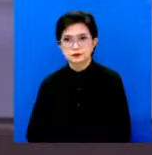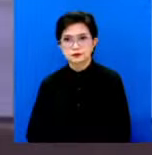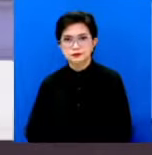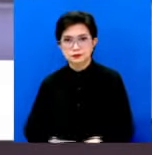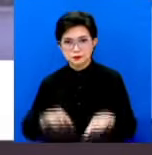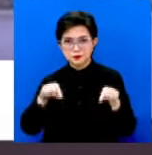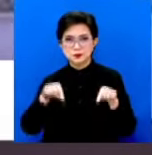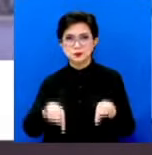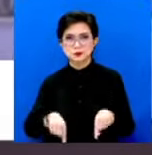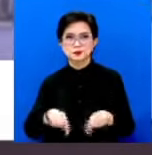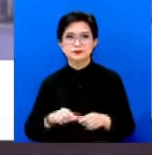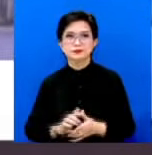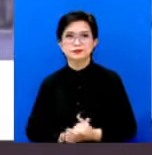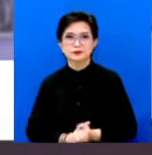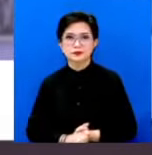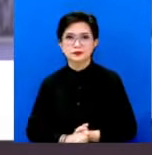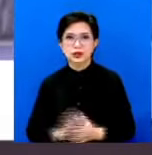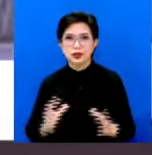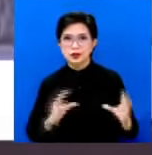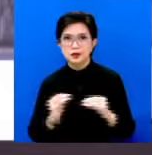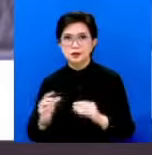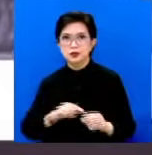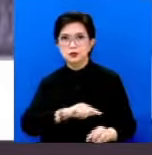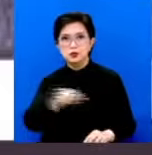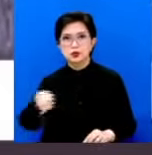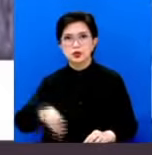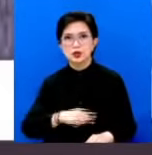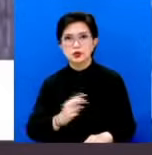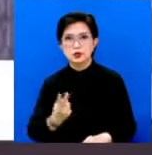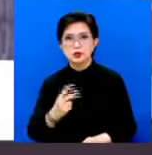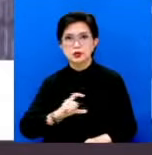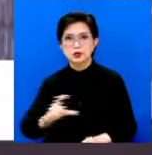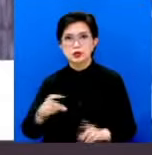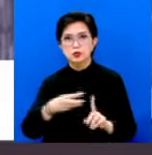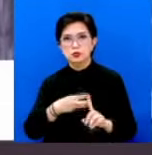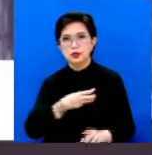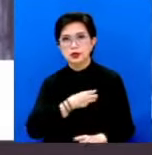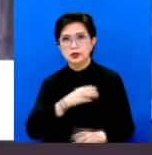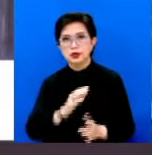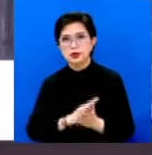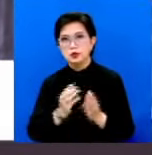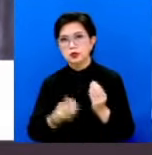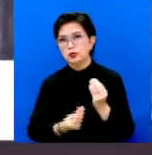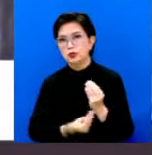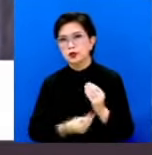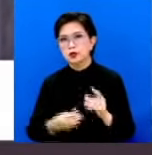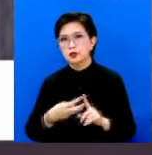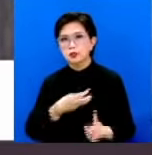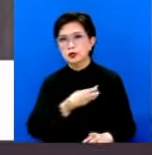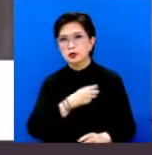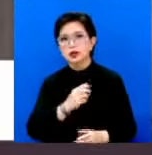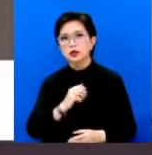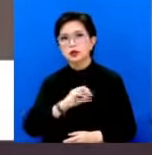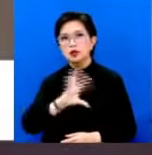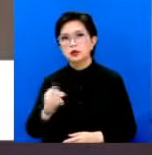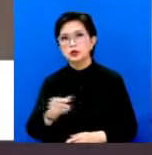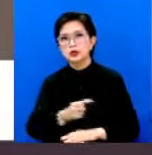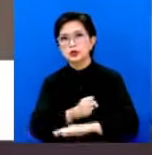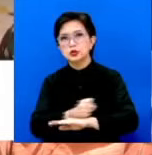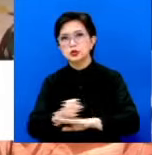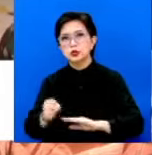Anda kembali menyaksikan debat putaran kedua calon bupati dan wakil bupati Kabupaten Sorong